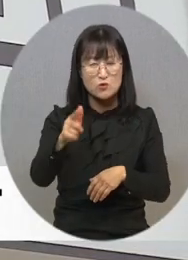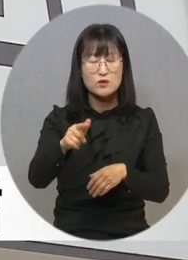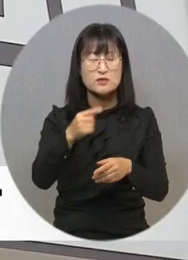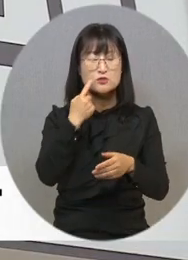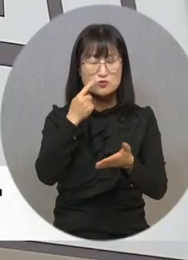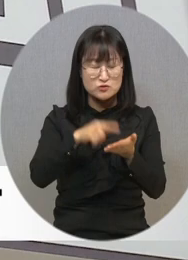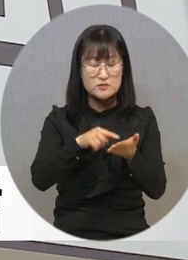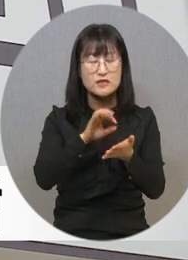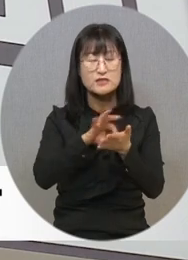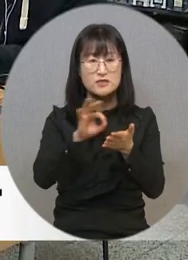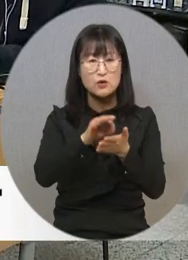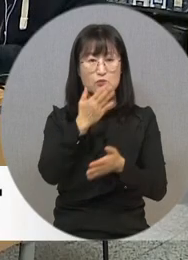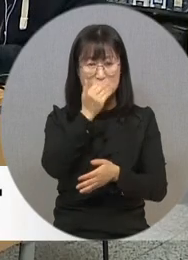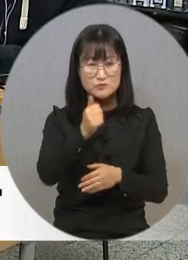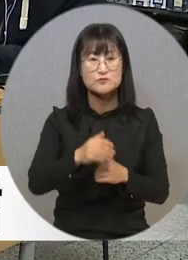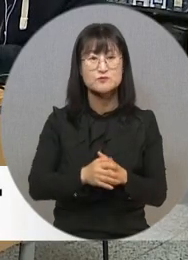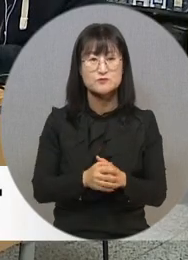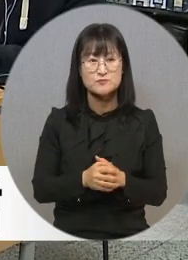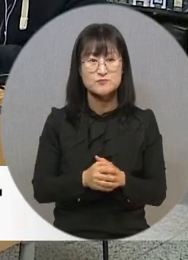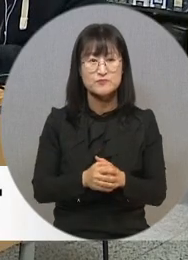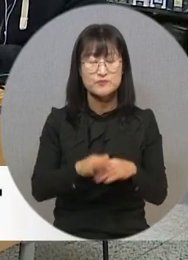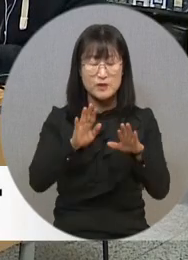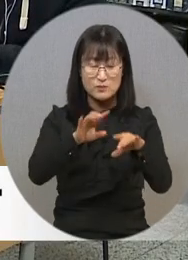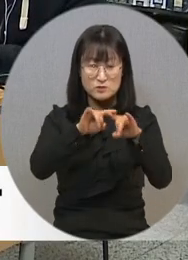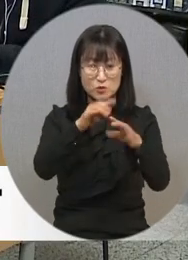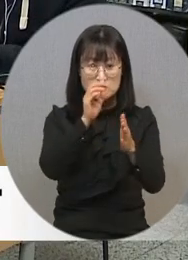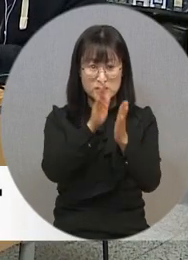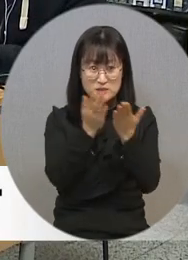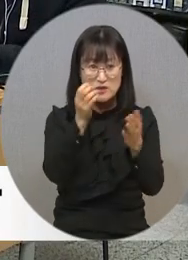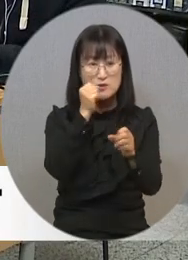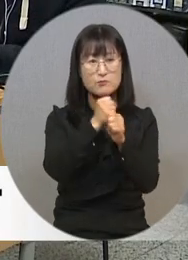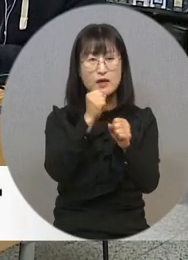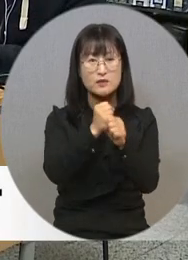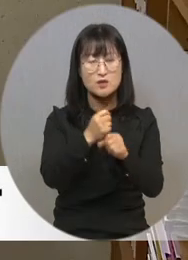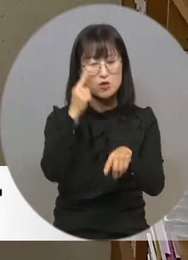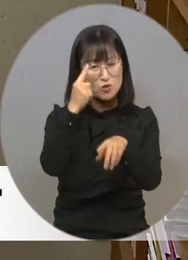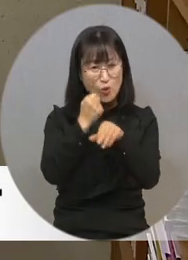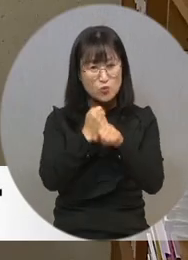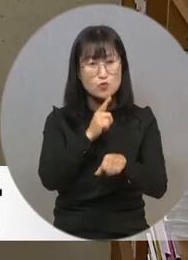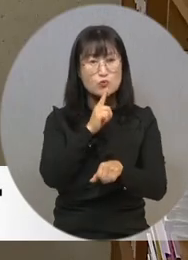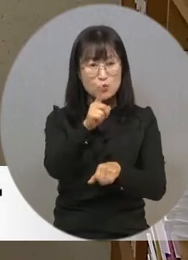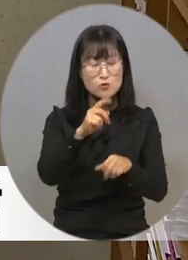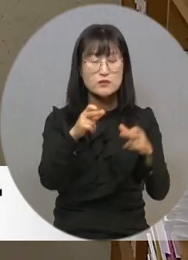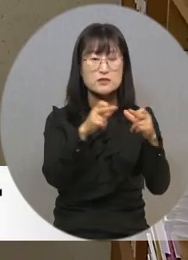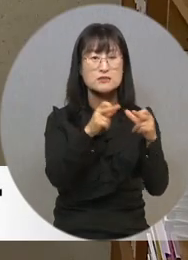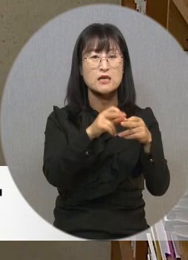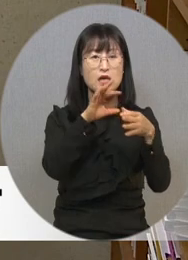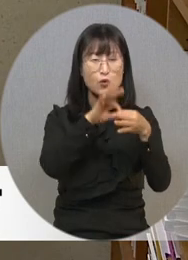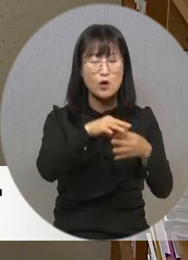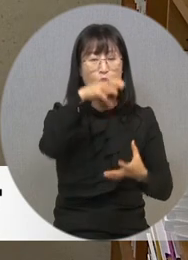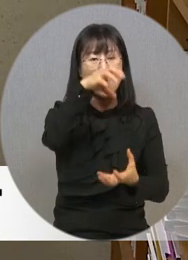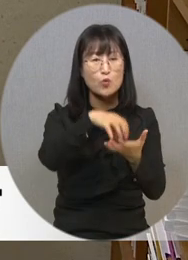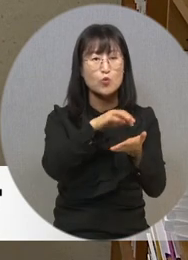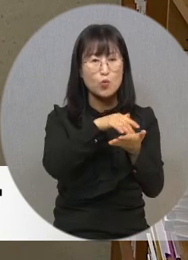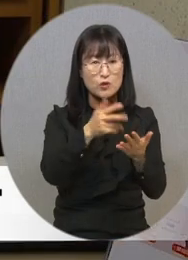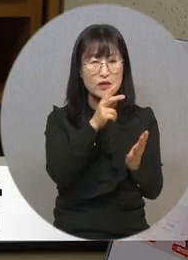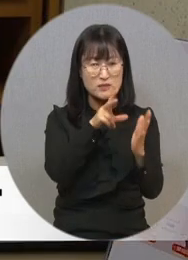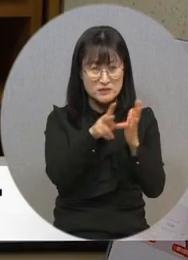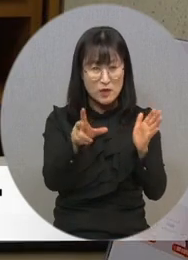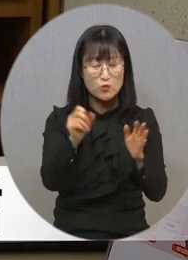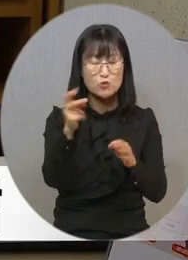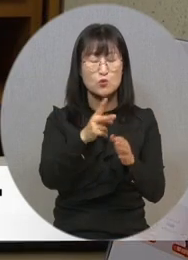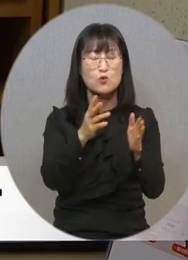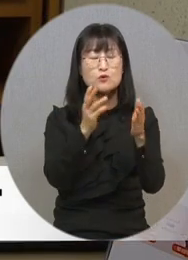뷰어를 갖춥니다 이번에 전자책으로 제작된 연구 보고서는 장애 관련 통계 자료와 장애 유형별